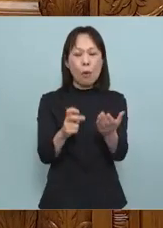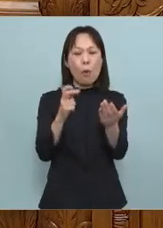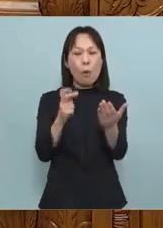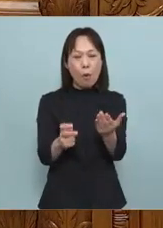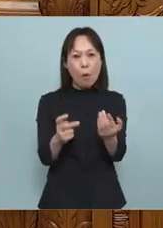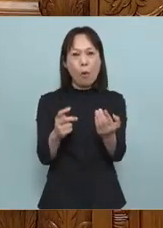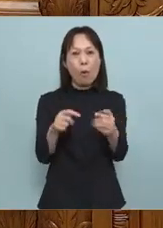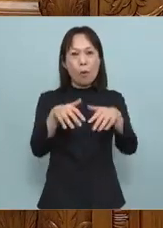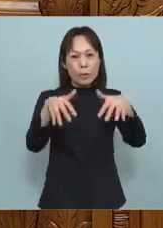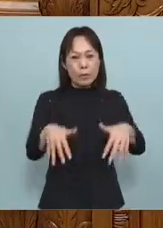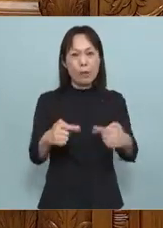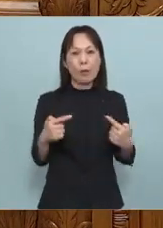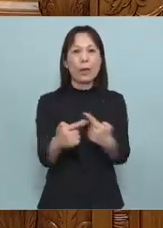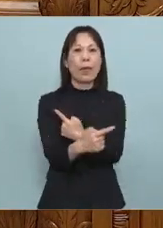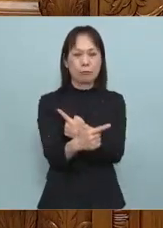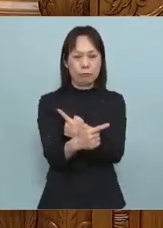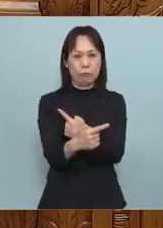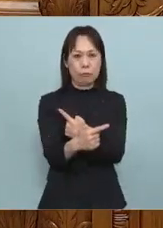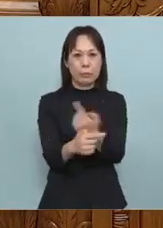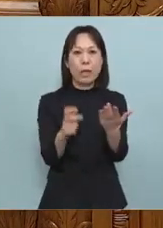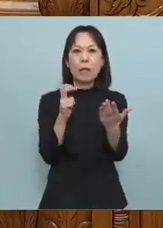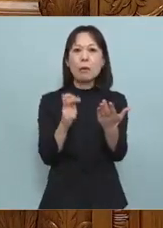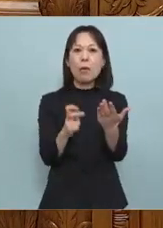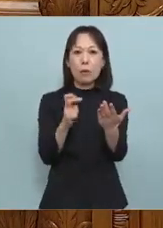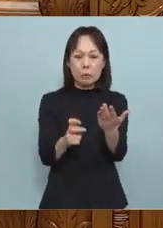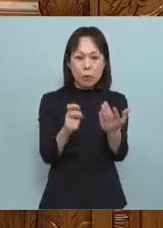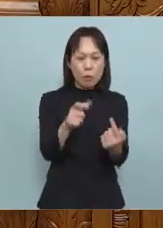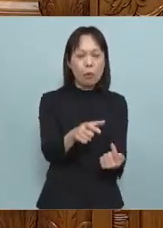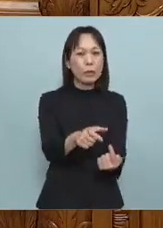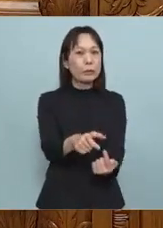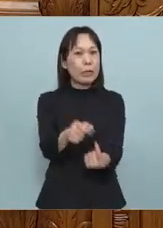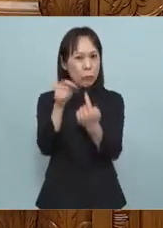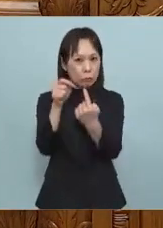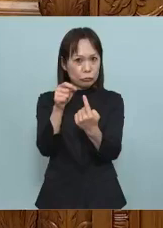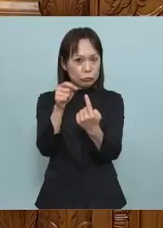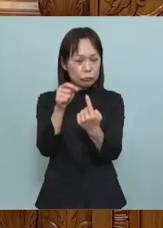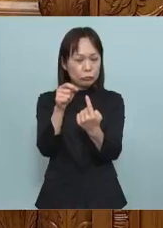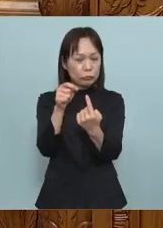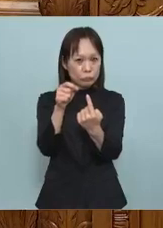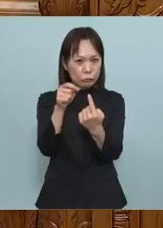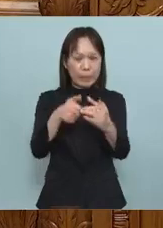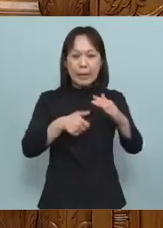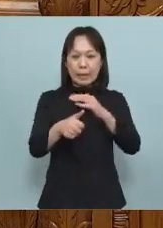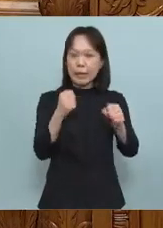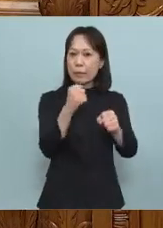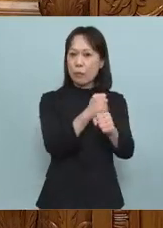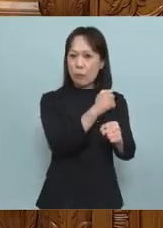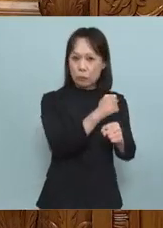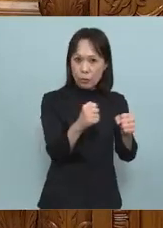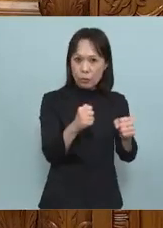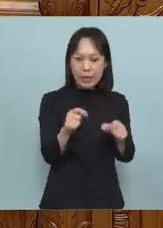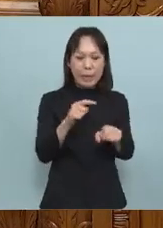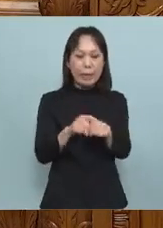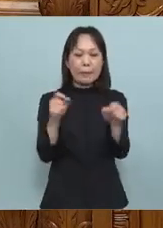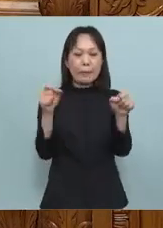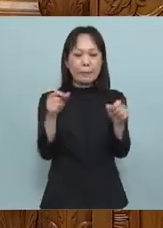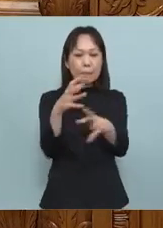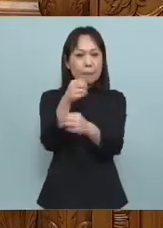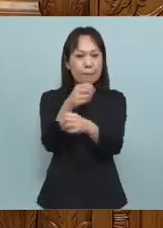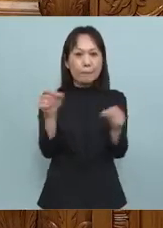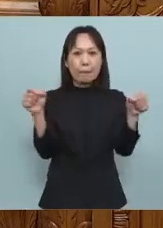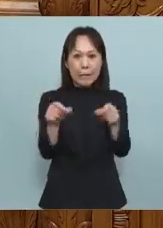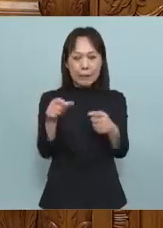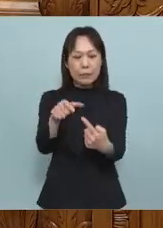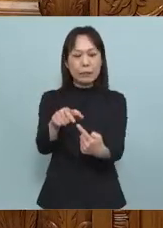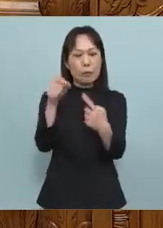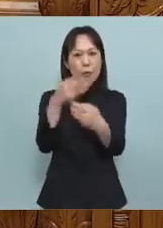ます。労働者を直接雇うことを原則とする。派遣労働や短期の雇用契約は